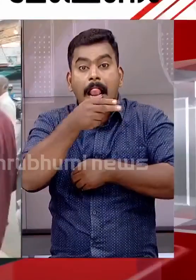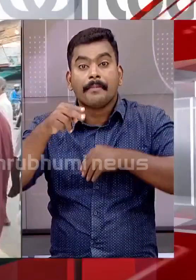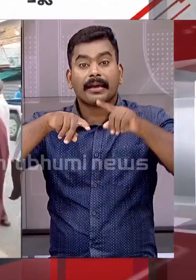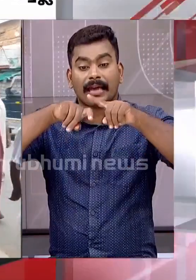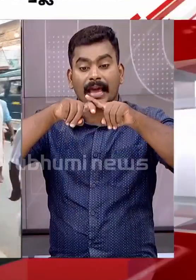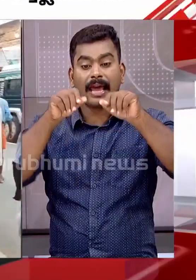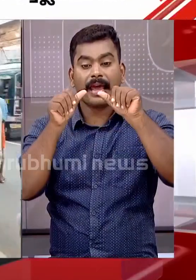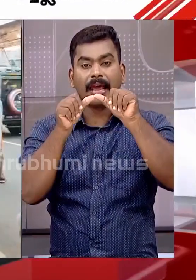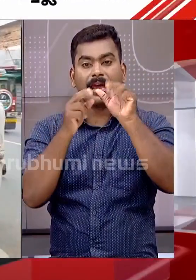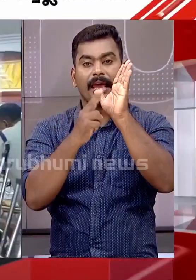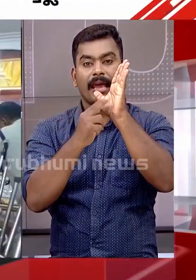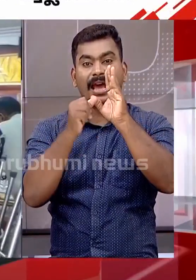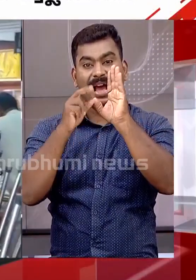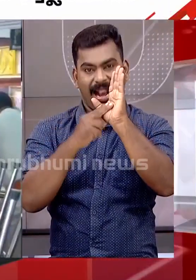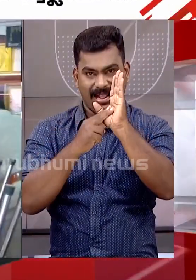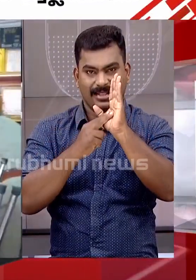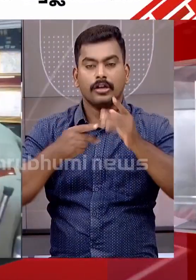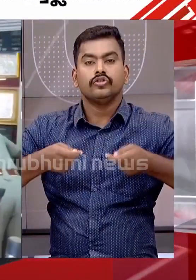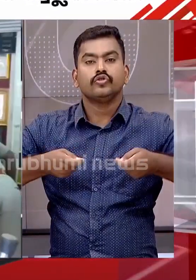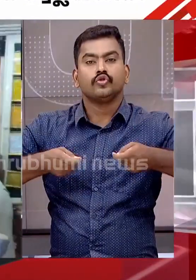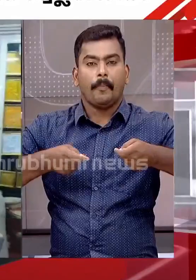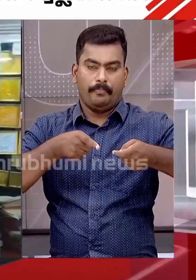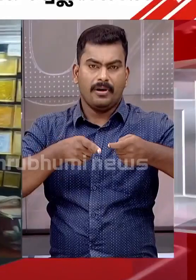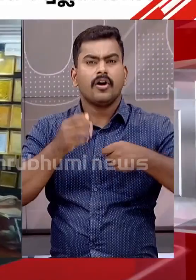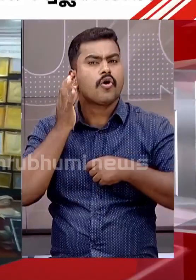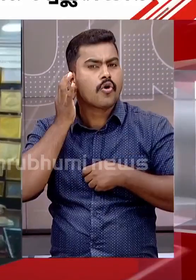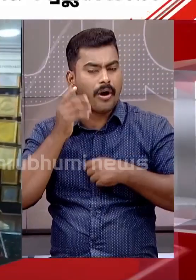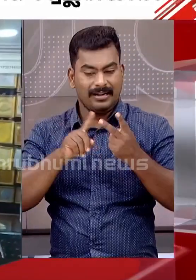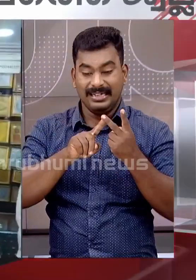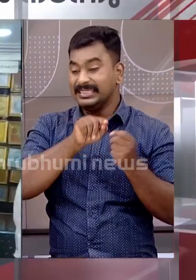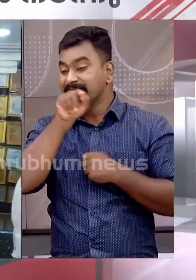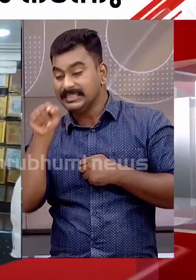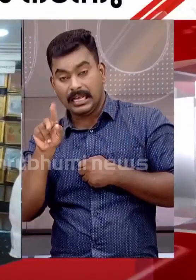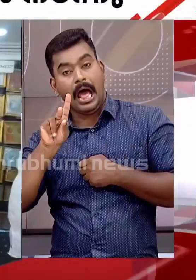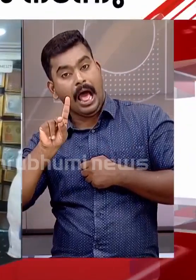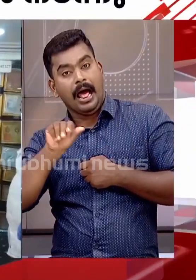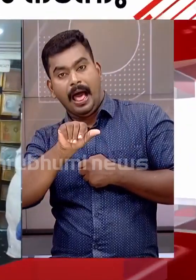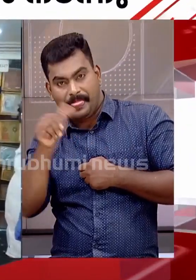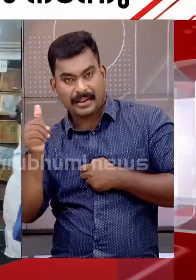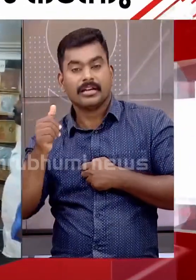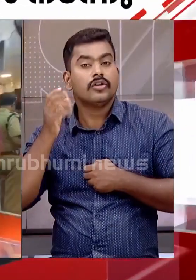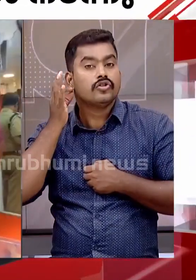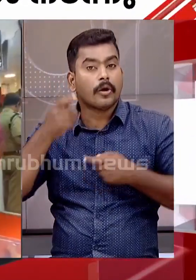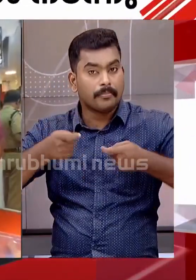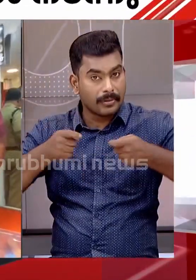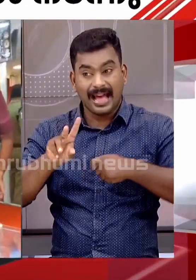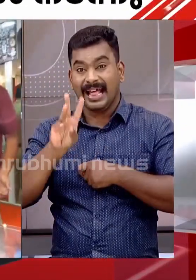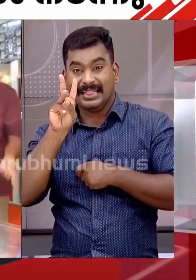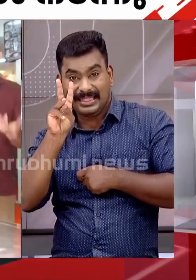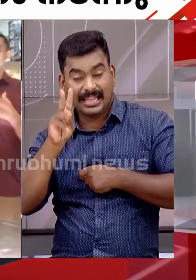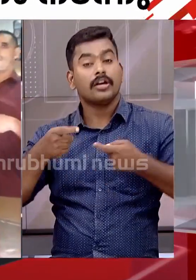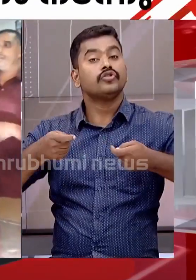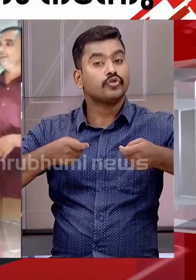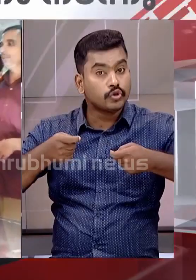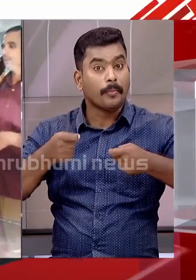നിന്ന് 100,000 രൂപ വില വരുന്ന വെള്ളി ആഭരണവും സ്വർണവും കവർന്നു. പത്മനാഭ ജ്വല്ലറിയിൽ നിന്ന് സ്വർണ്ണാഭരണങ്ങളും പ്രശാന്ത് ജ്വല്ലറിയിൽ നിന്ന്